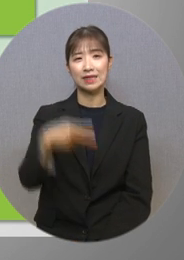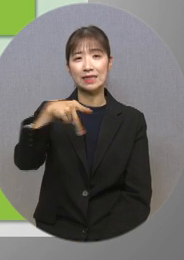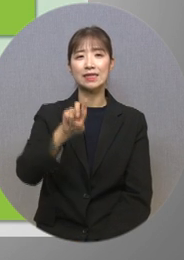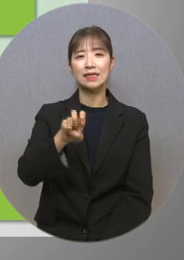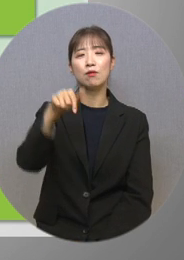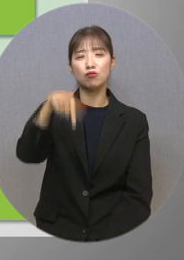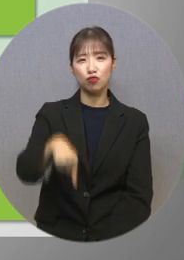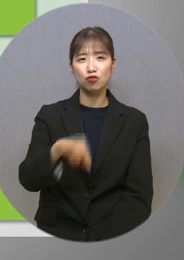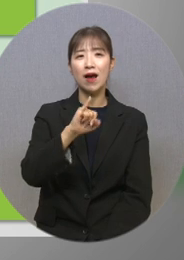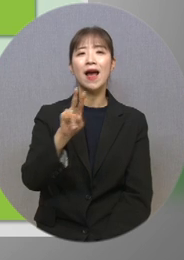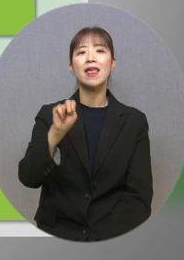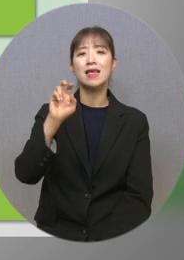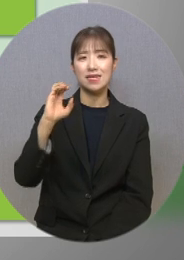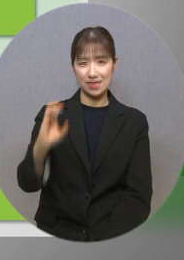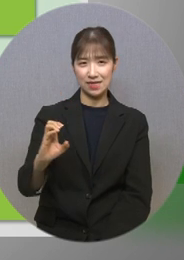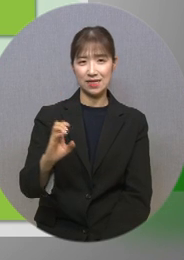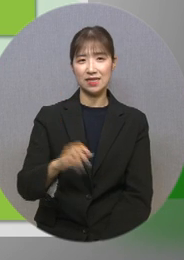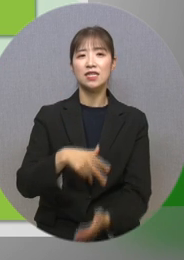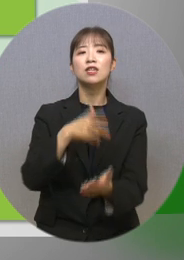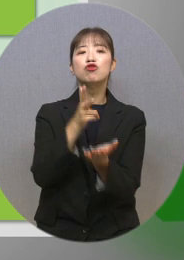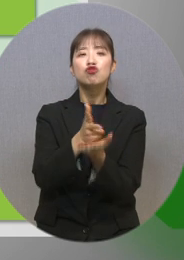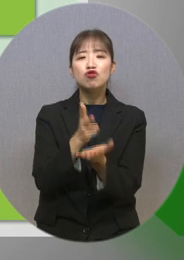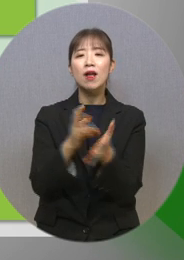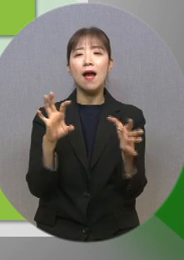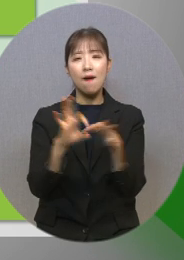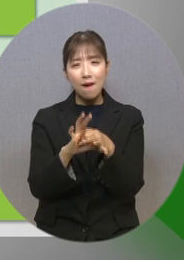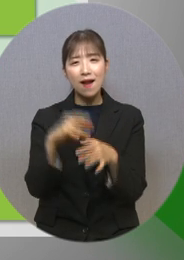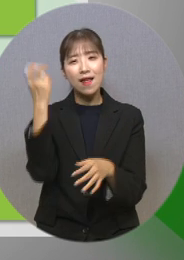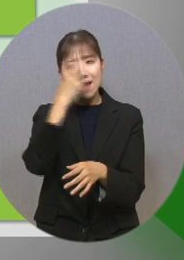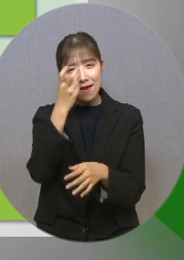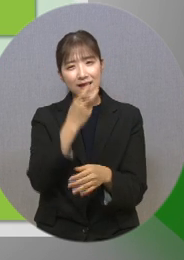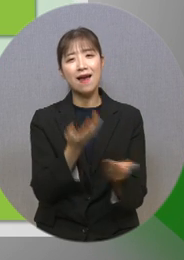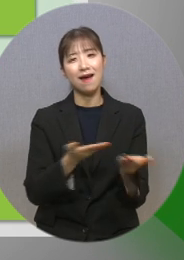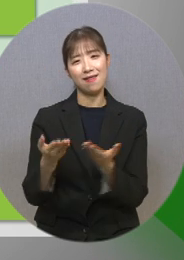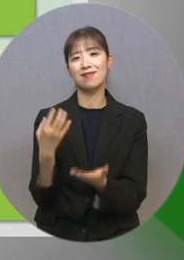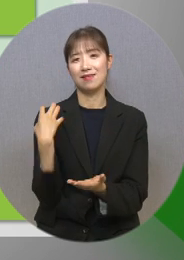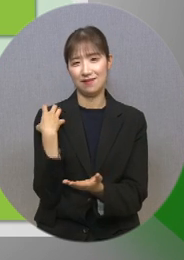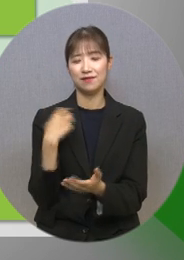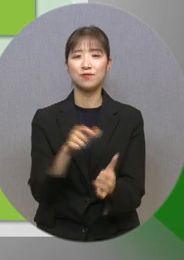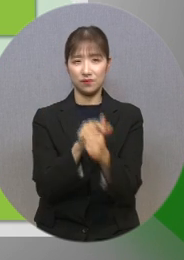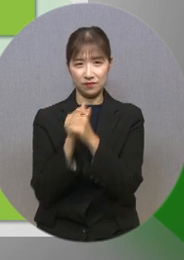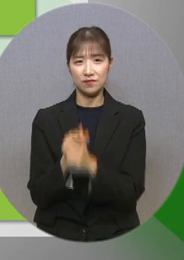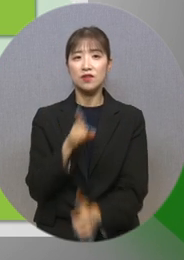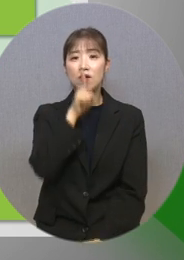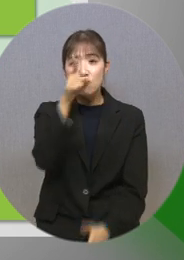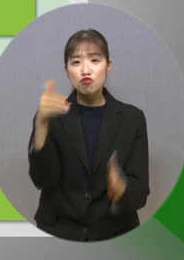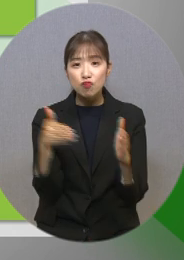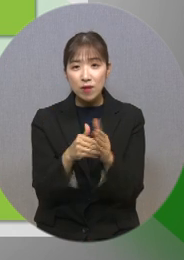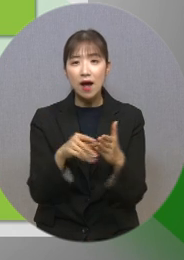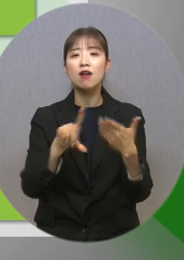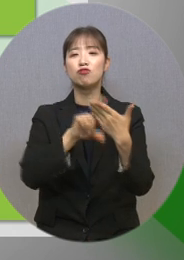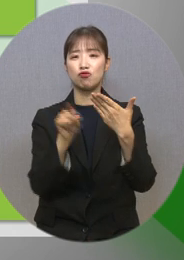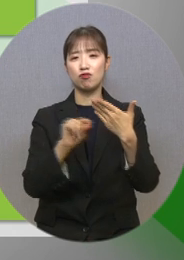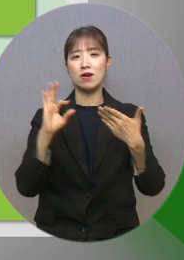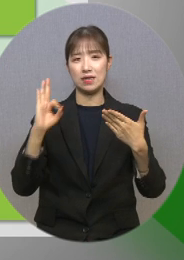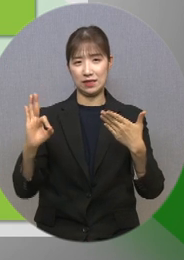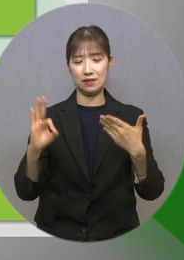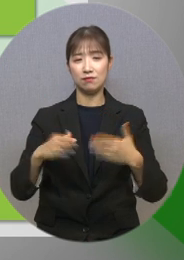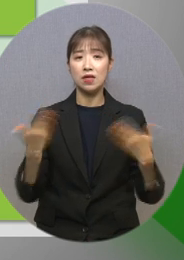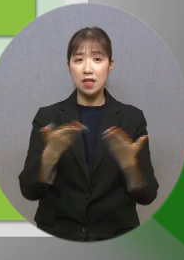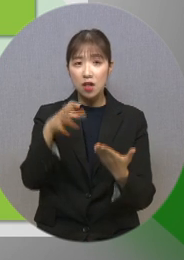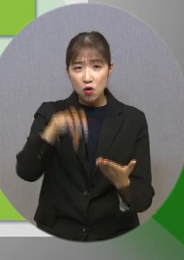주식회사 3구 INC에서 주차 관리 안내원을 모집합니다. 접수 마감일은 9월 10일까지며